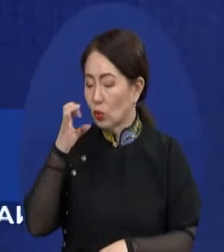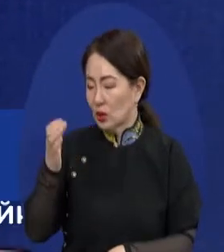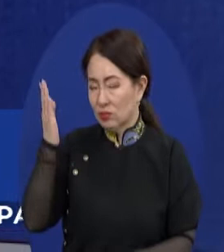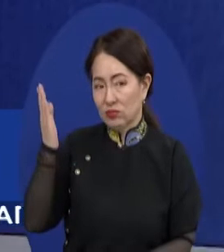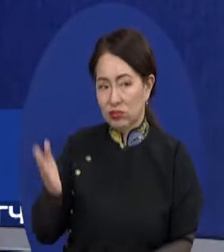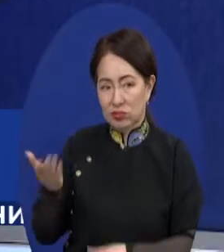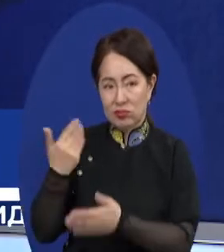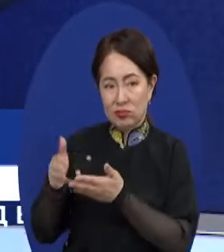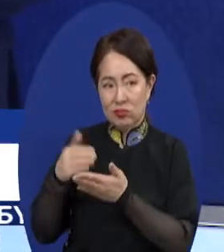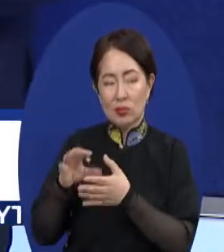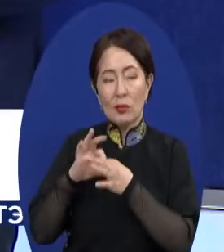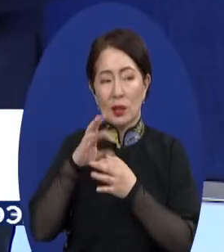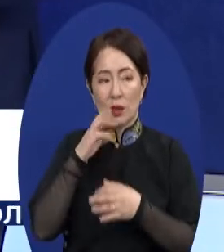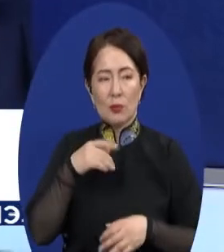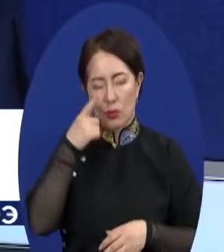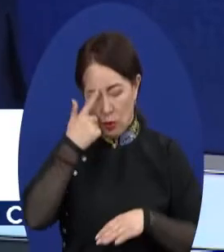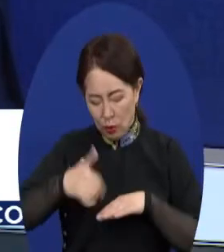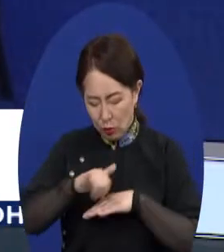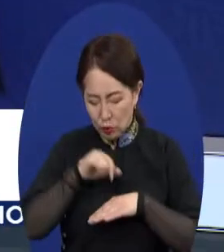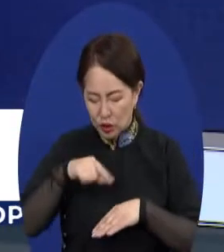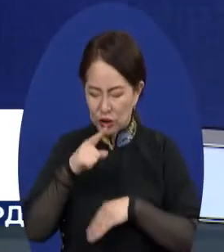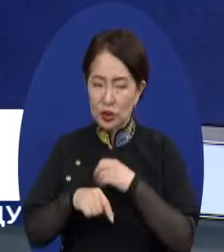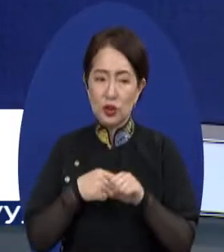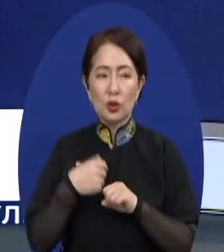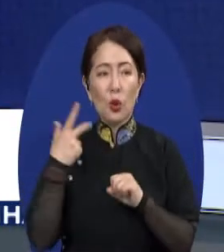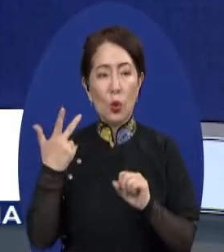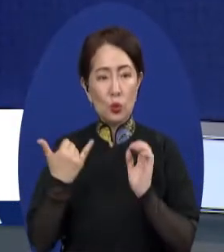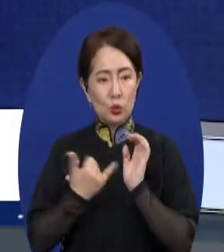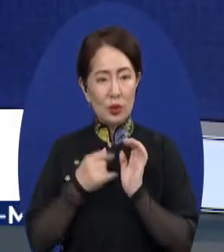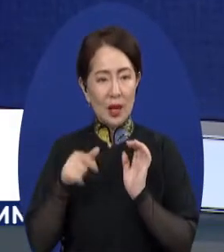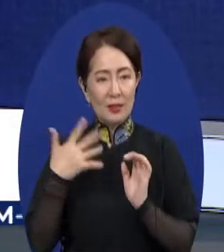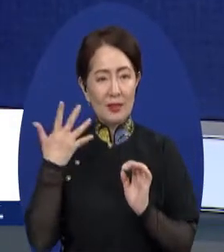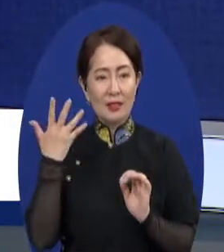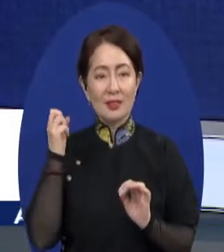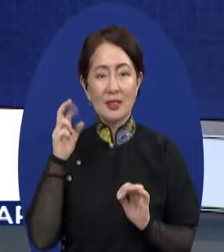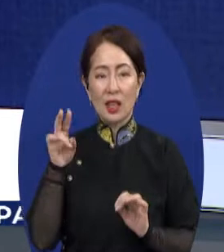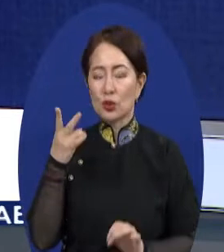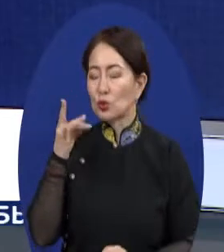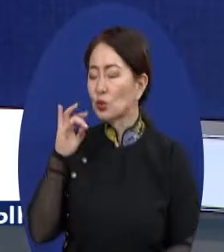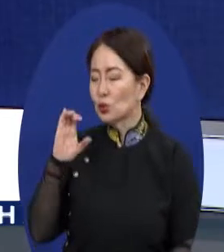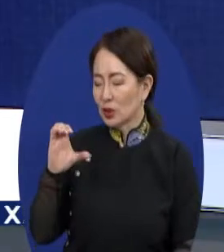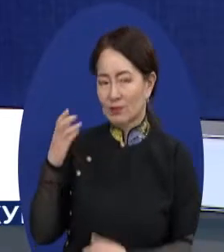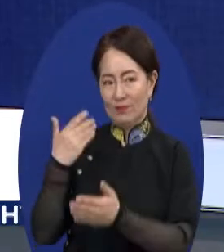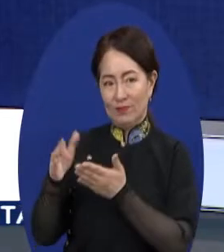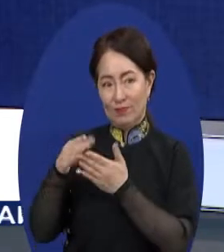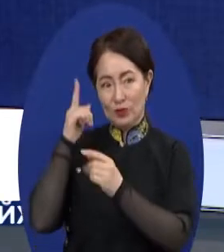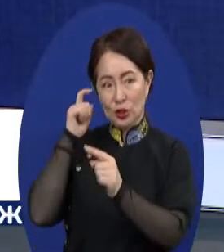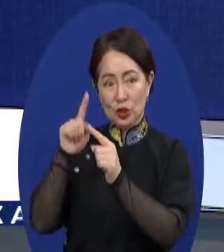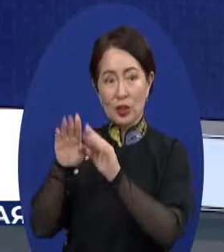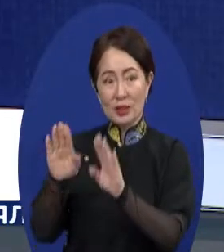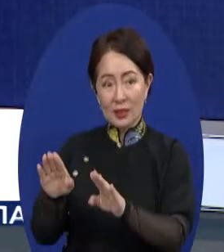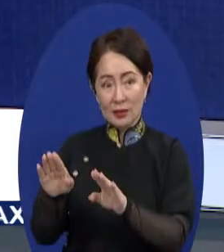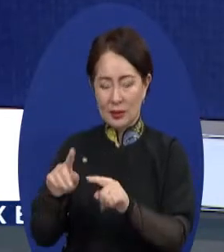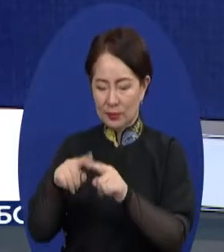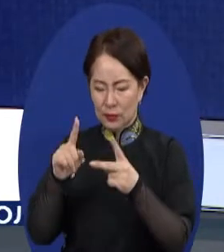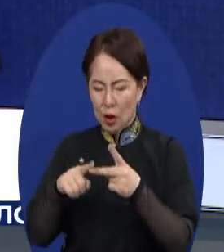экспорттой холбоотой мэдээлэлээс танилцуулъя. За манай улсын хувьд бол энэ жил нэг 36.5 сая тонн нүүрс одоо экспортлох зорилт тавьсан. За одоо бол гүйцэтгэл